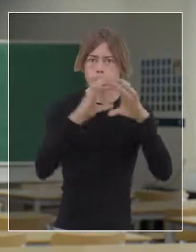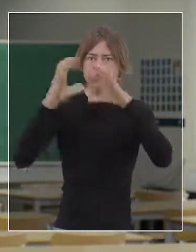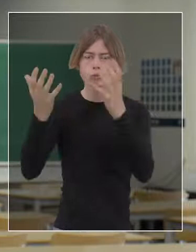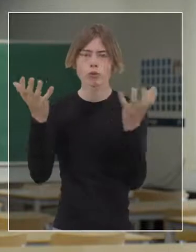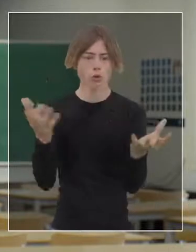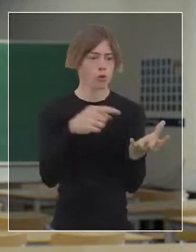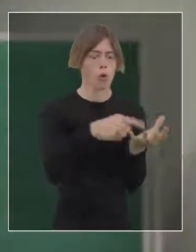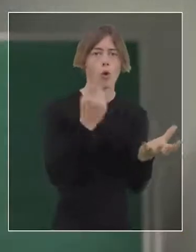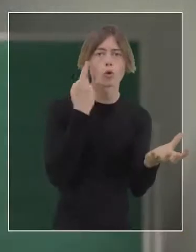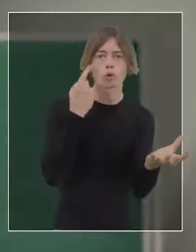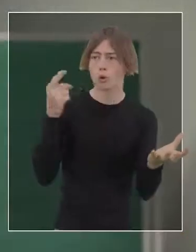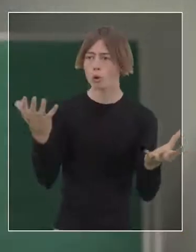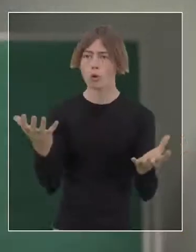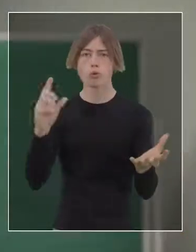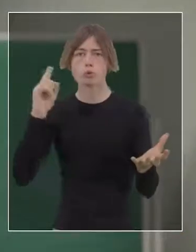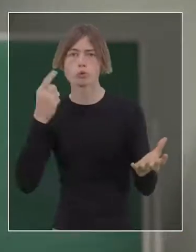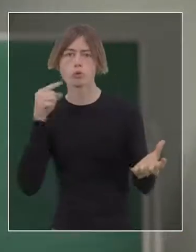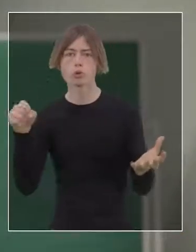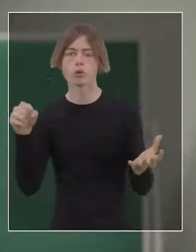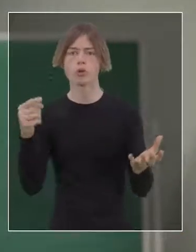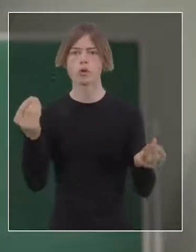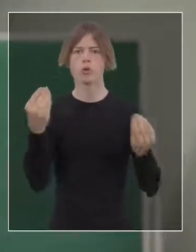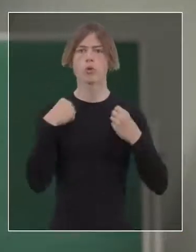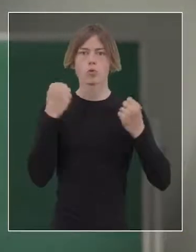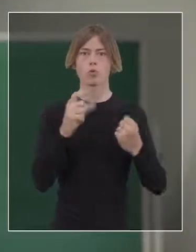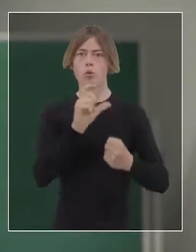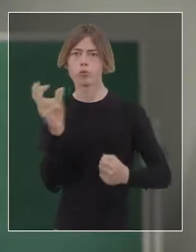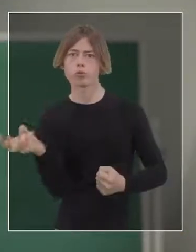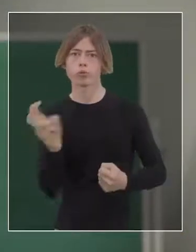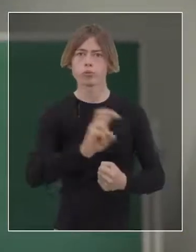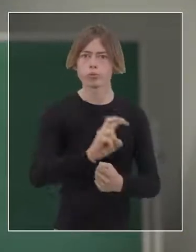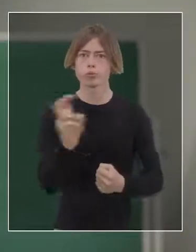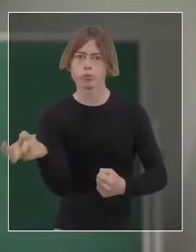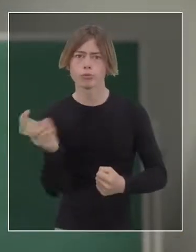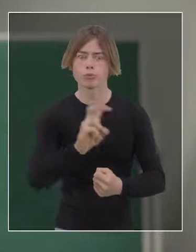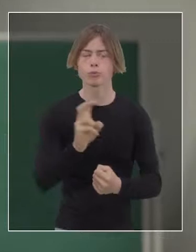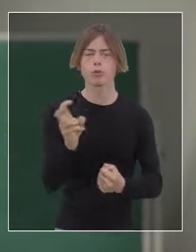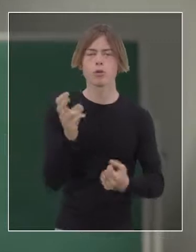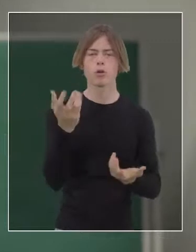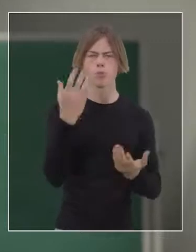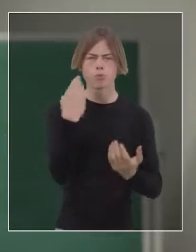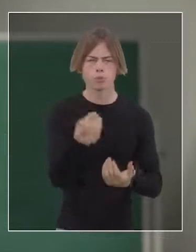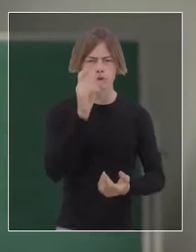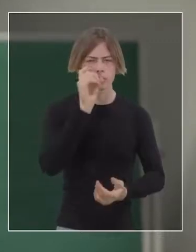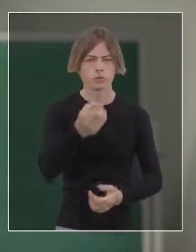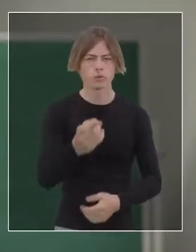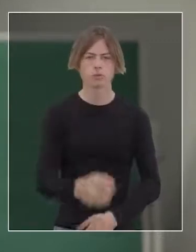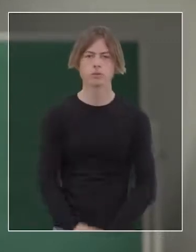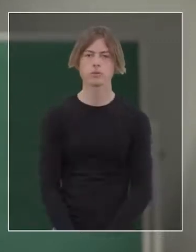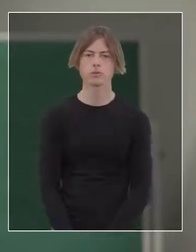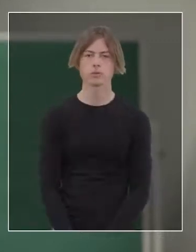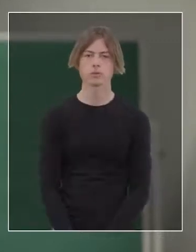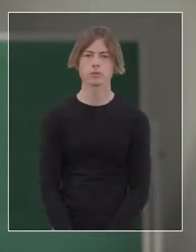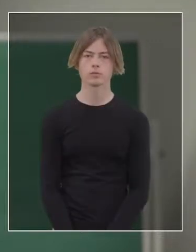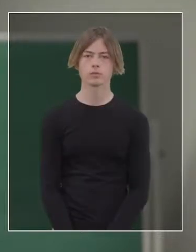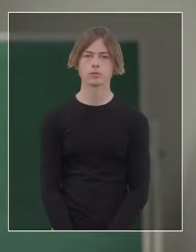à un deuxième monde, déjà. Là, je suis ouvert aux deux mondes, je peux choisir lequel. J'ai presque pas de